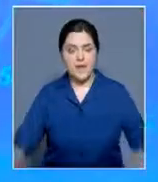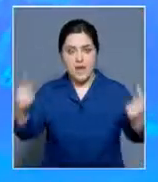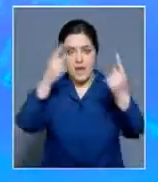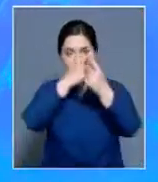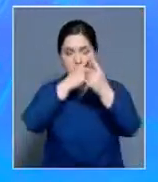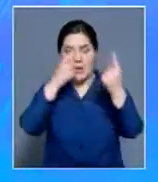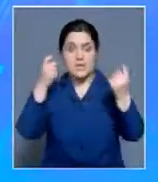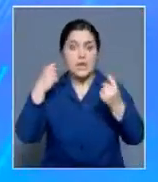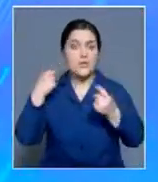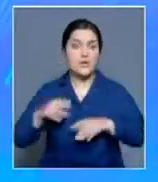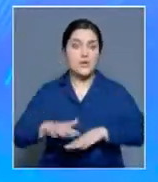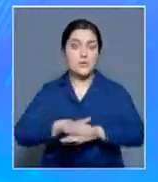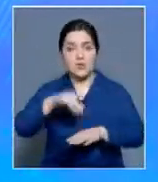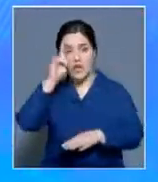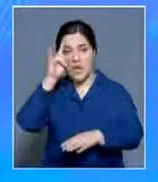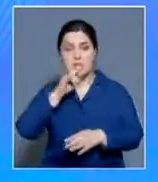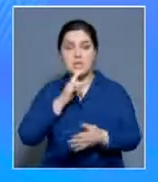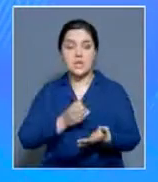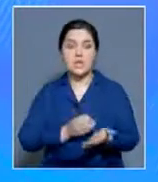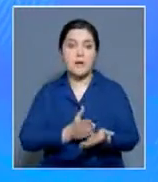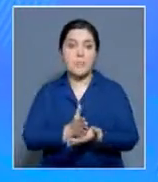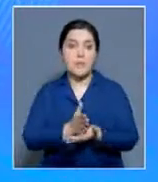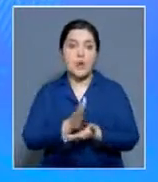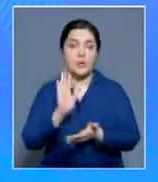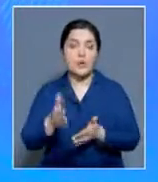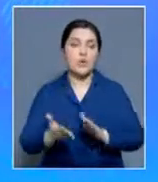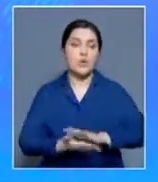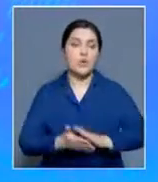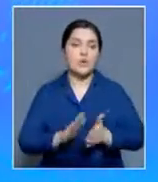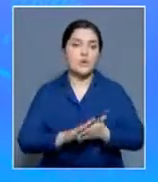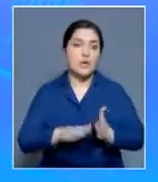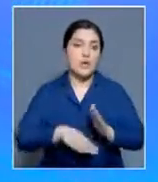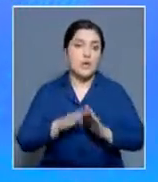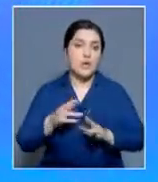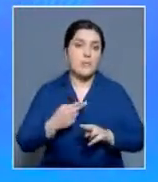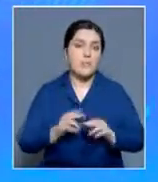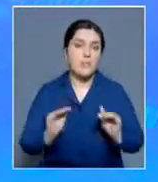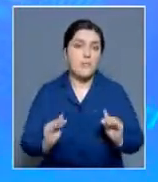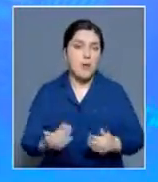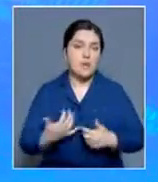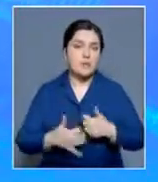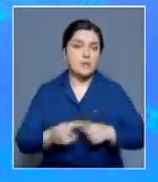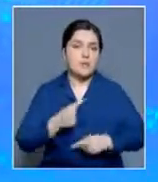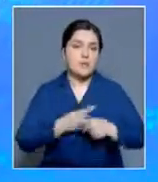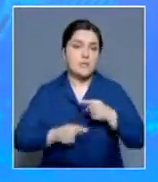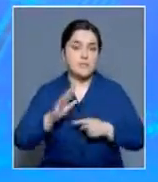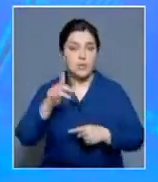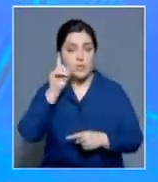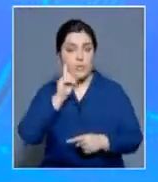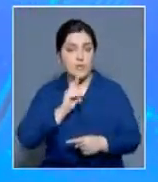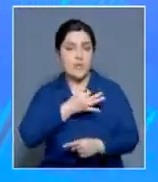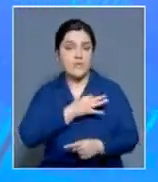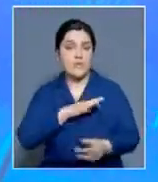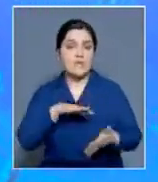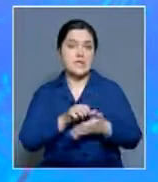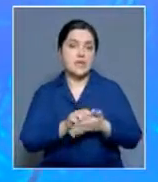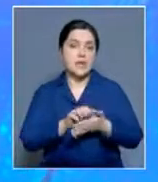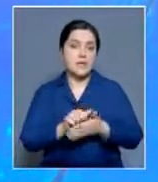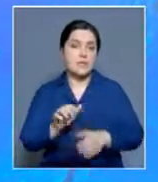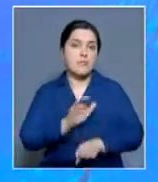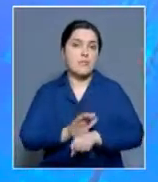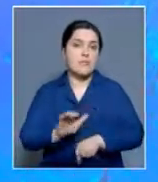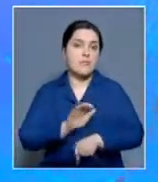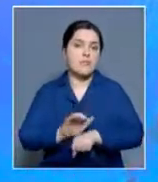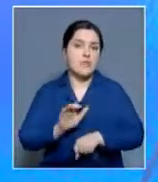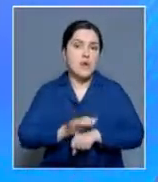Послание президента народу Казахстана направлено на формирование условий, при которых малому и среднему бизнесу будет комфортно и выгодно заниматься производством в